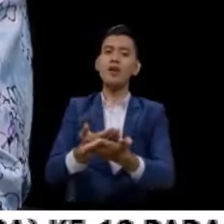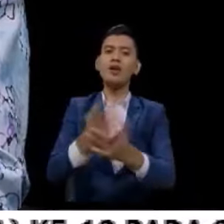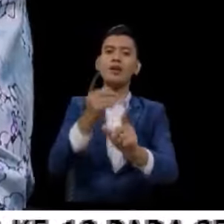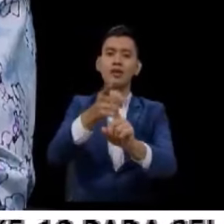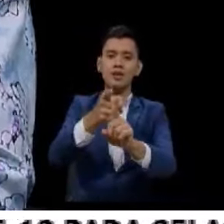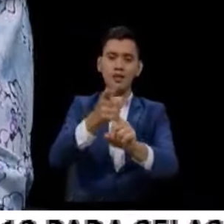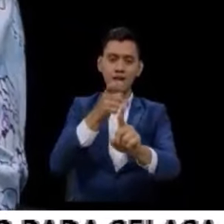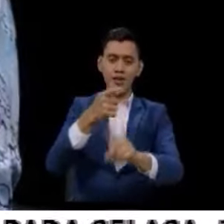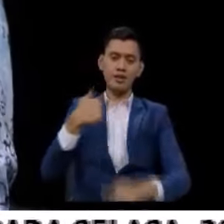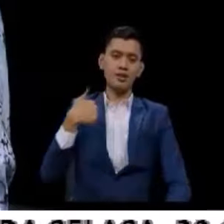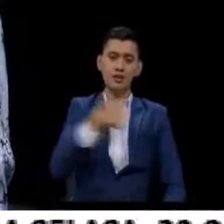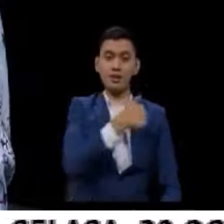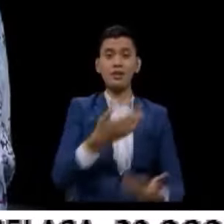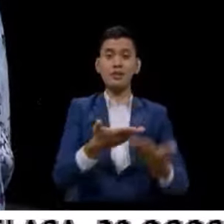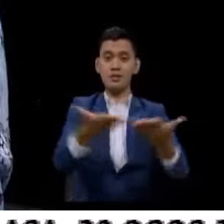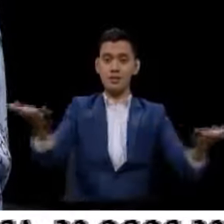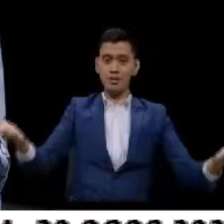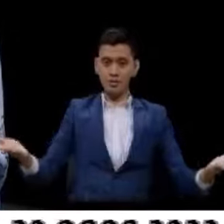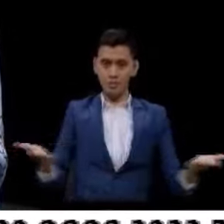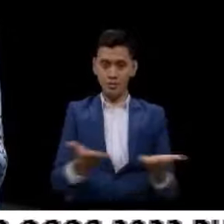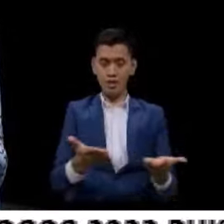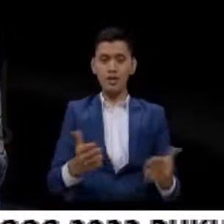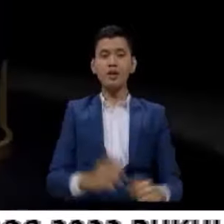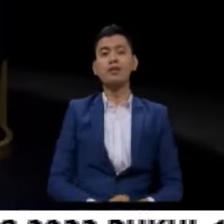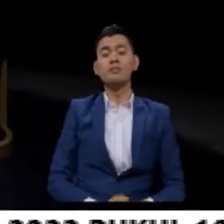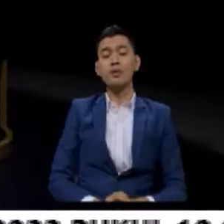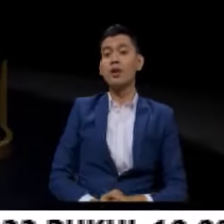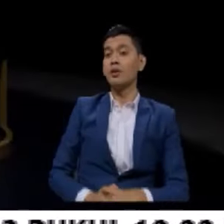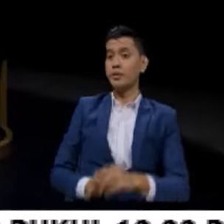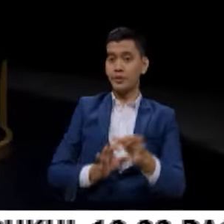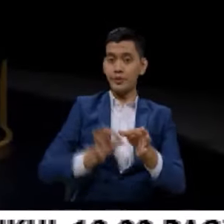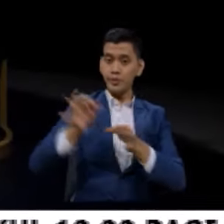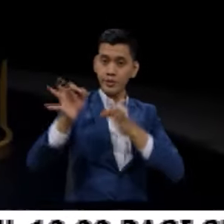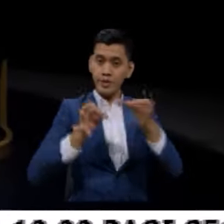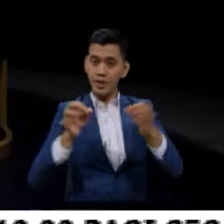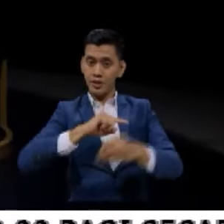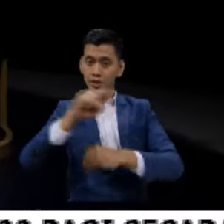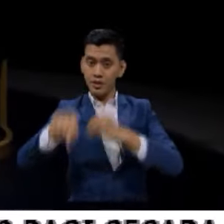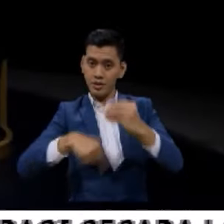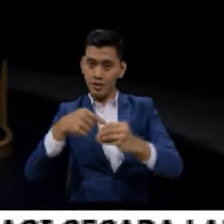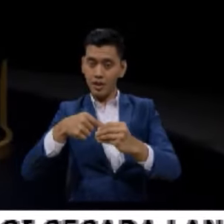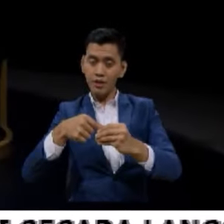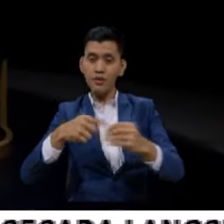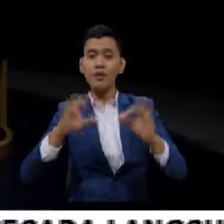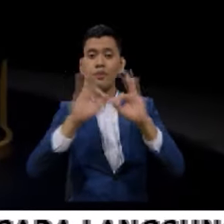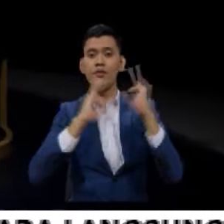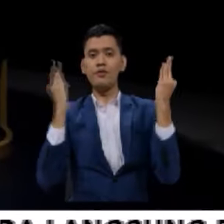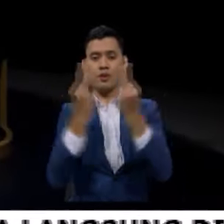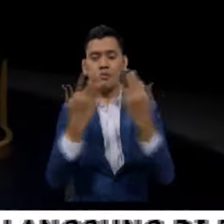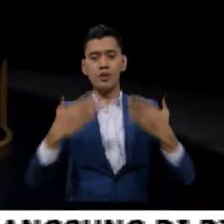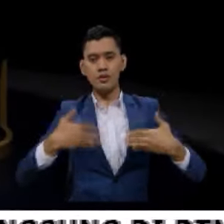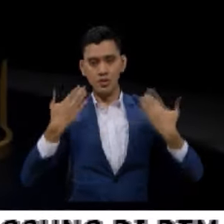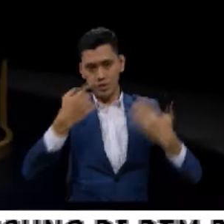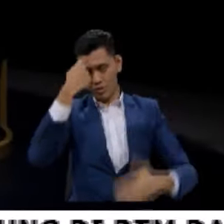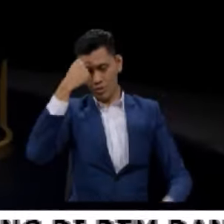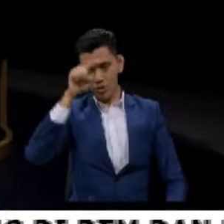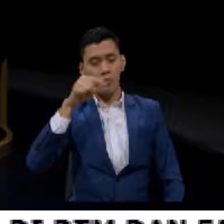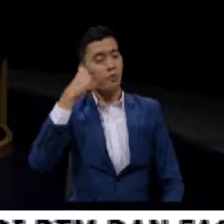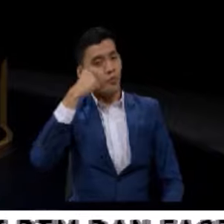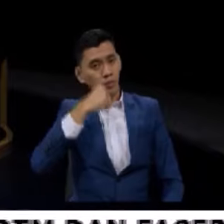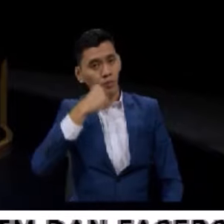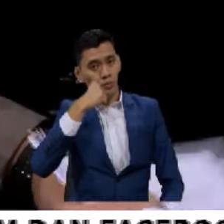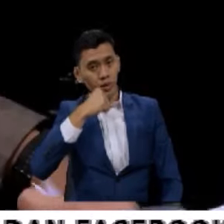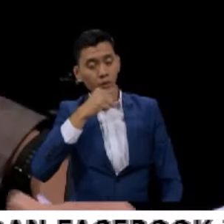kita sedihnya untuk sementara kerusakan soal Bergo Sejahtera selalu saja rujukannya kaum wanita ibu